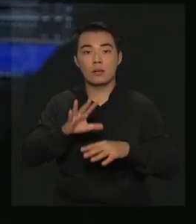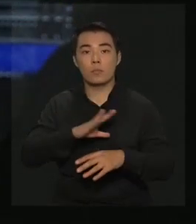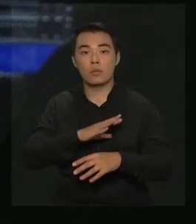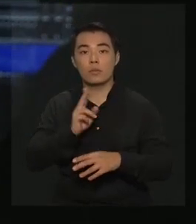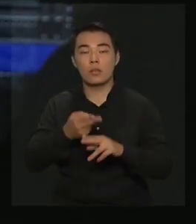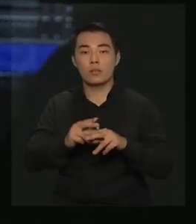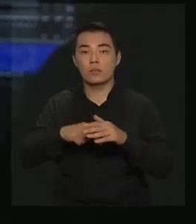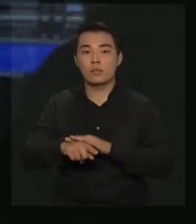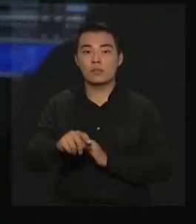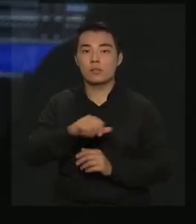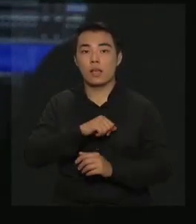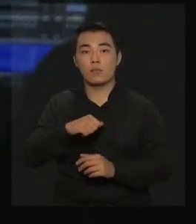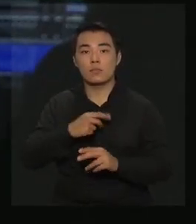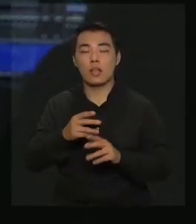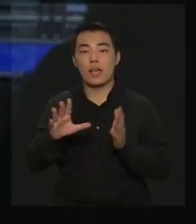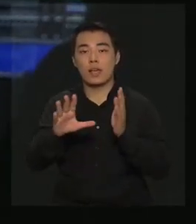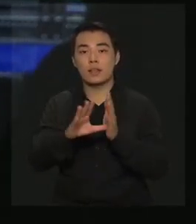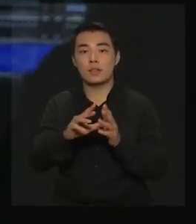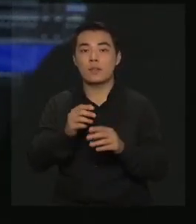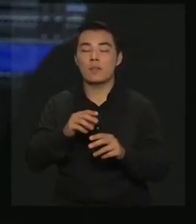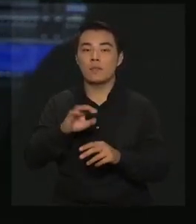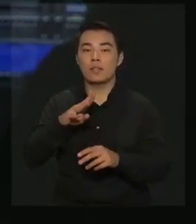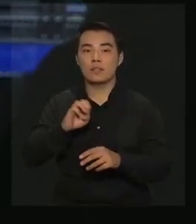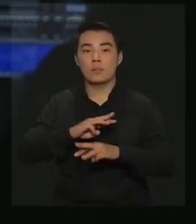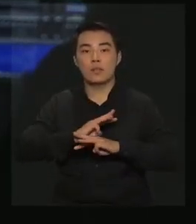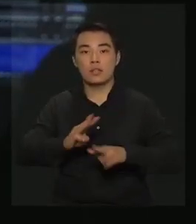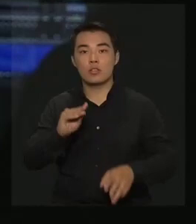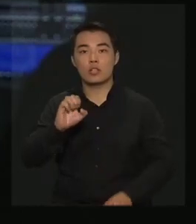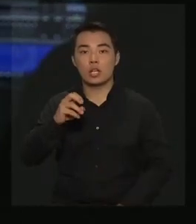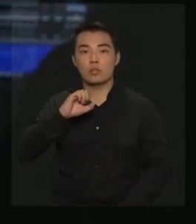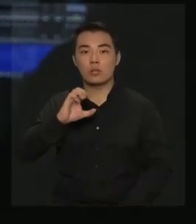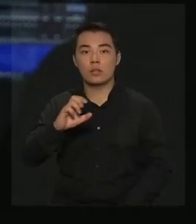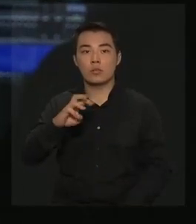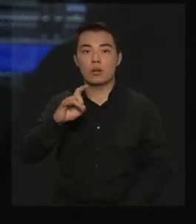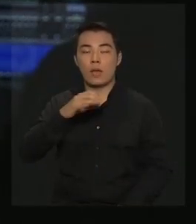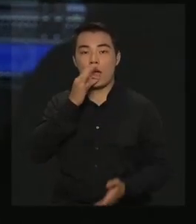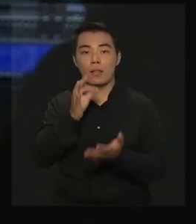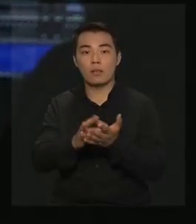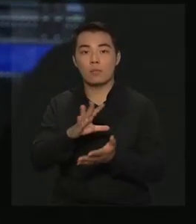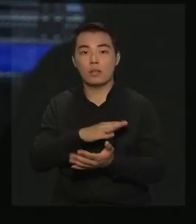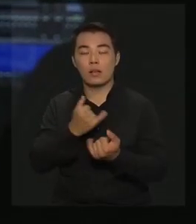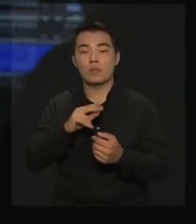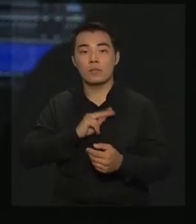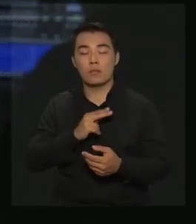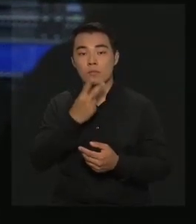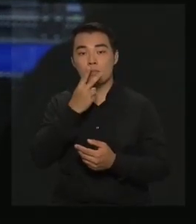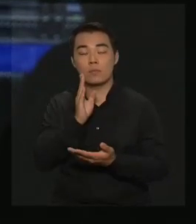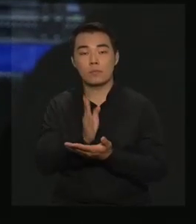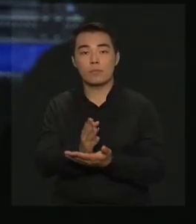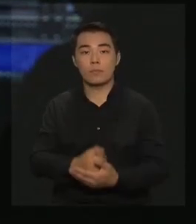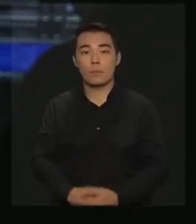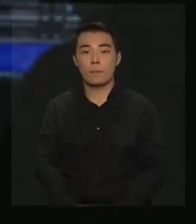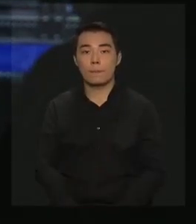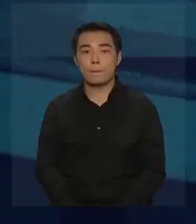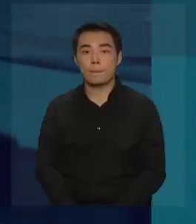Көпшіліктің көкейінде жүрген сауалдарға энергетика вице-министрі Жандос Нұрмағанбетов жауап берген еді. Сұхбатты назарларыңызға